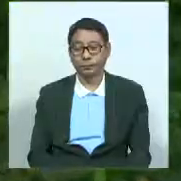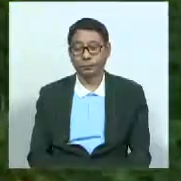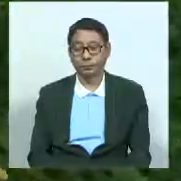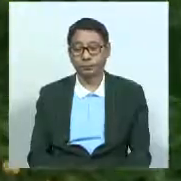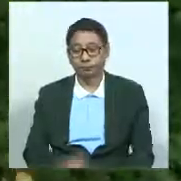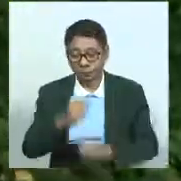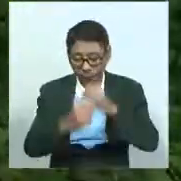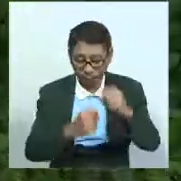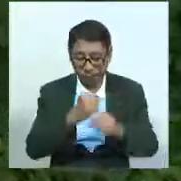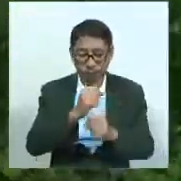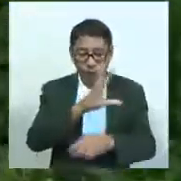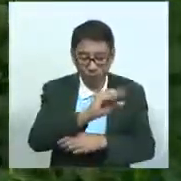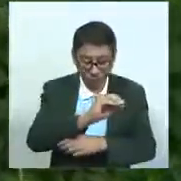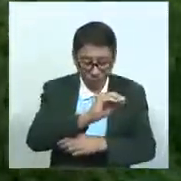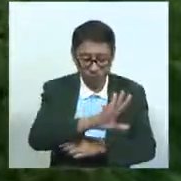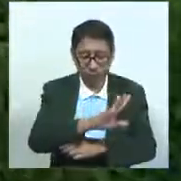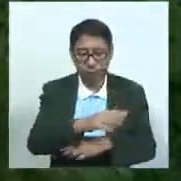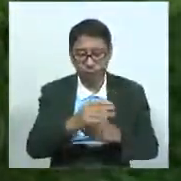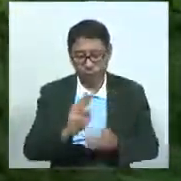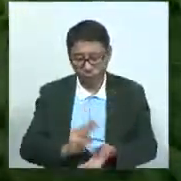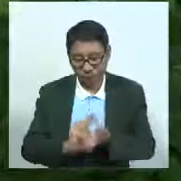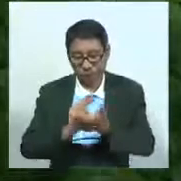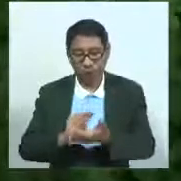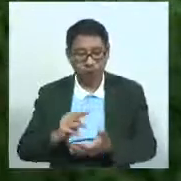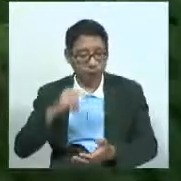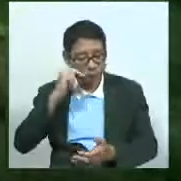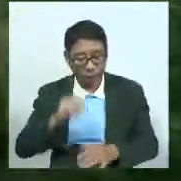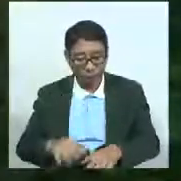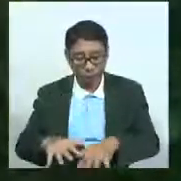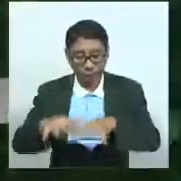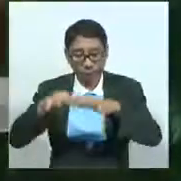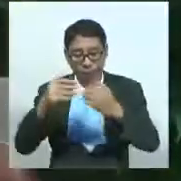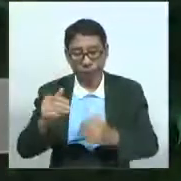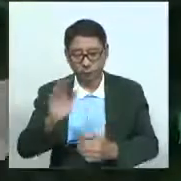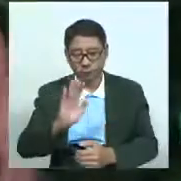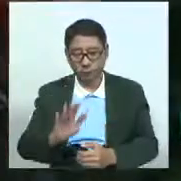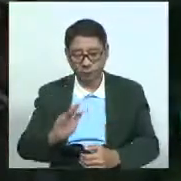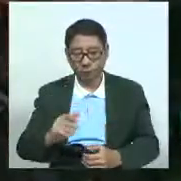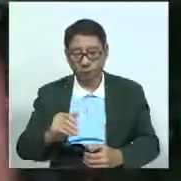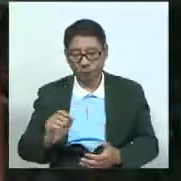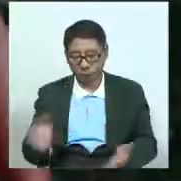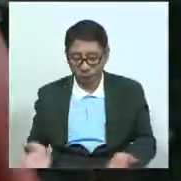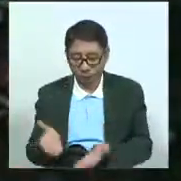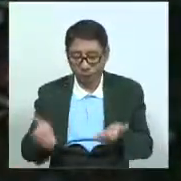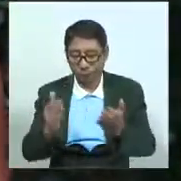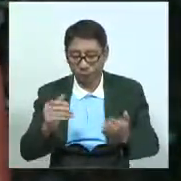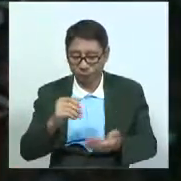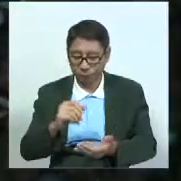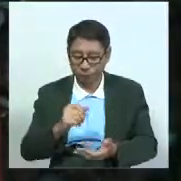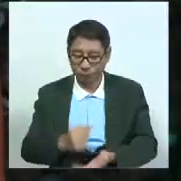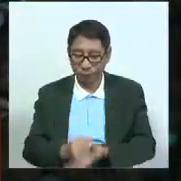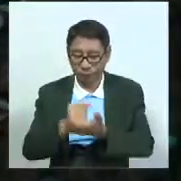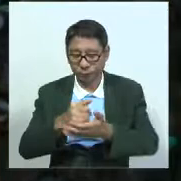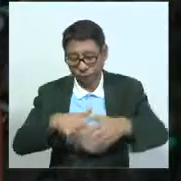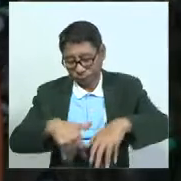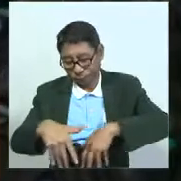นับจากปี2555ที่มูลนิธิอุทกภัทรในพระบรมราชูปถัมภ์ได้สนับสนุนและส่งเสริมการดำเนินงานของชุม